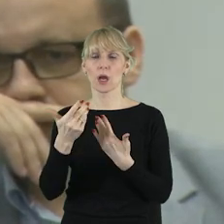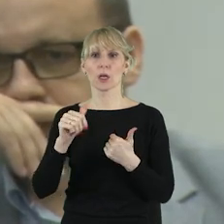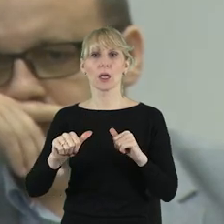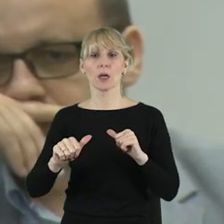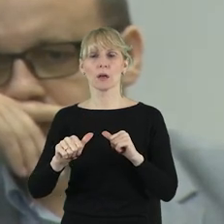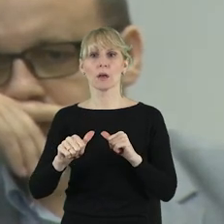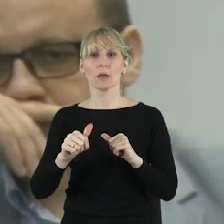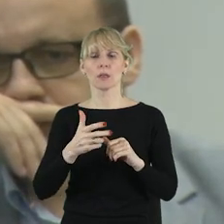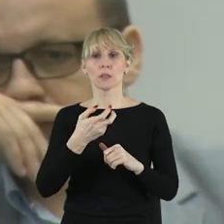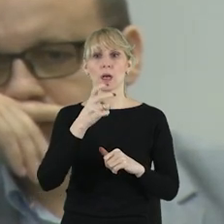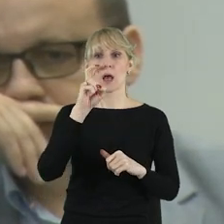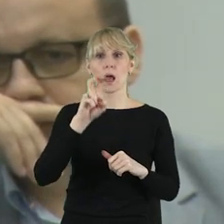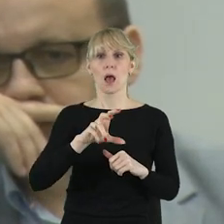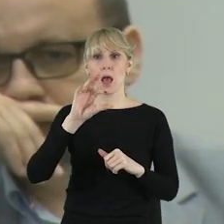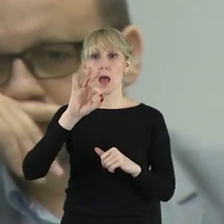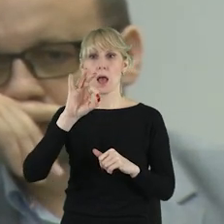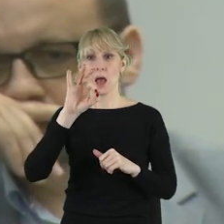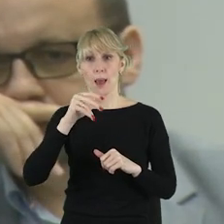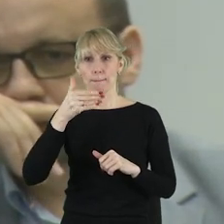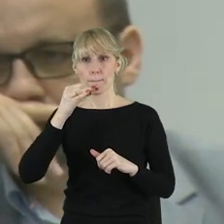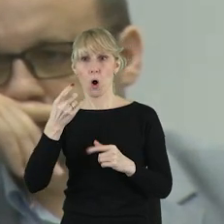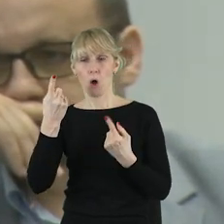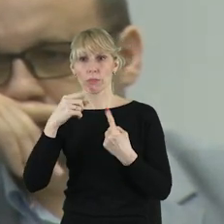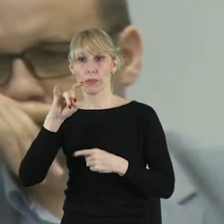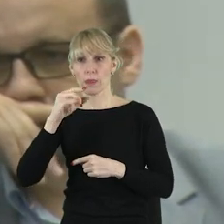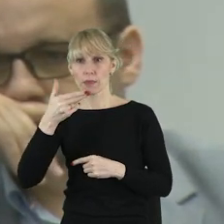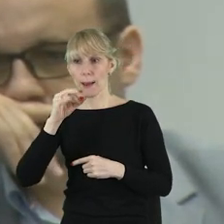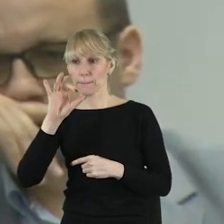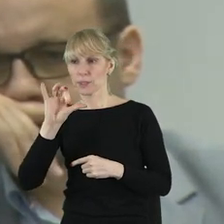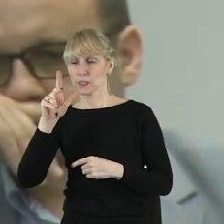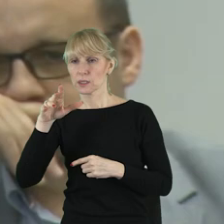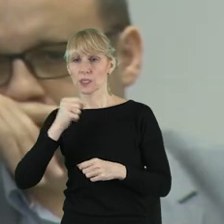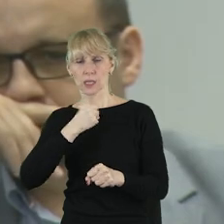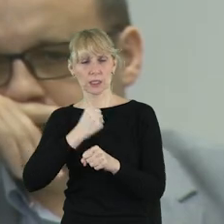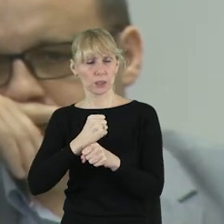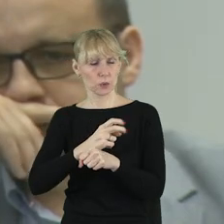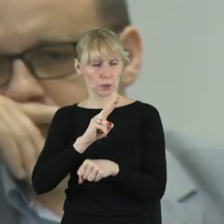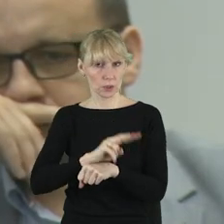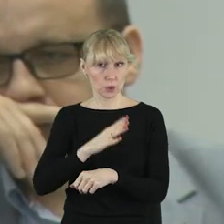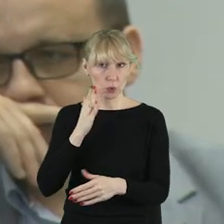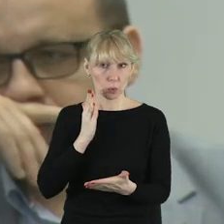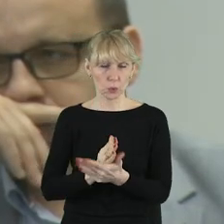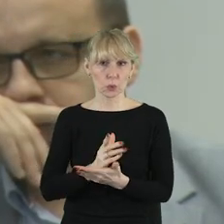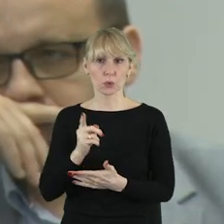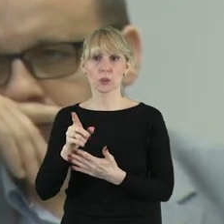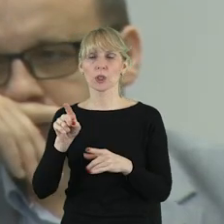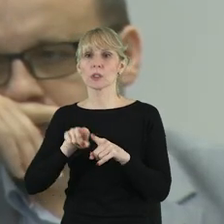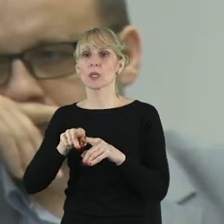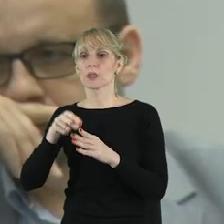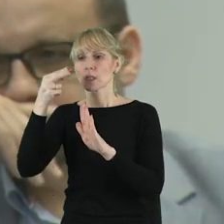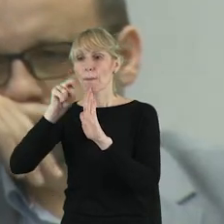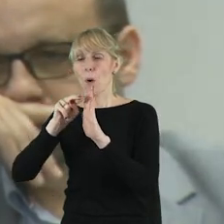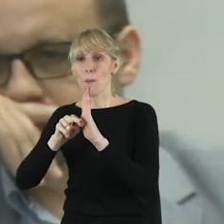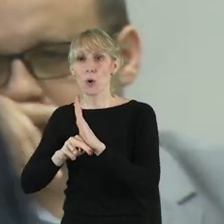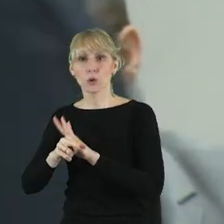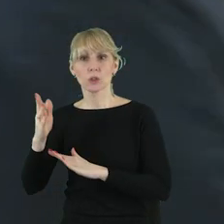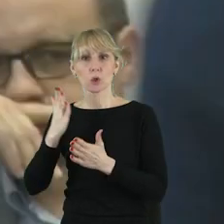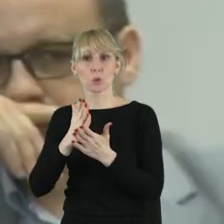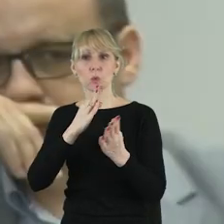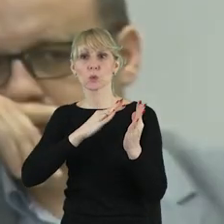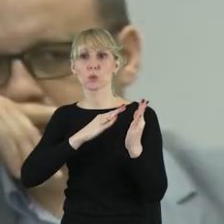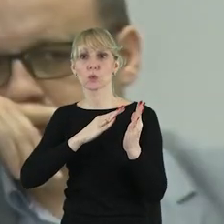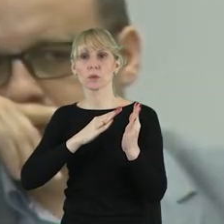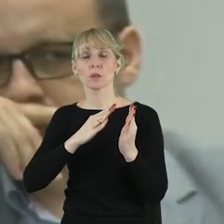już realizacja części procedur i nie ustajemy w dalszych wysiłkach, żeby przede wszystkim